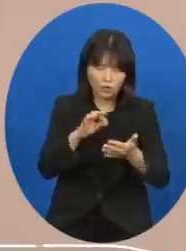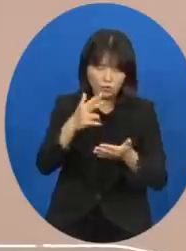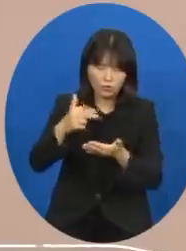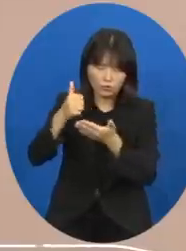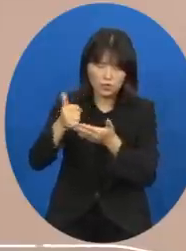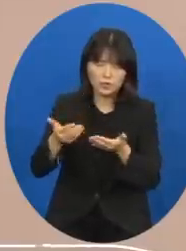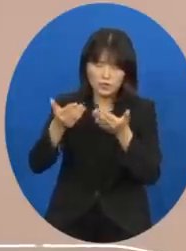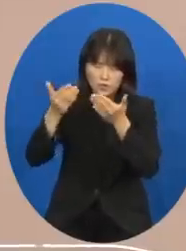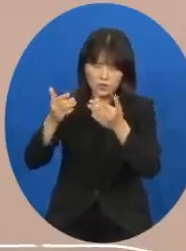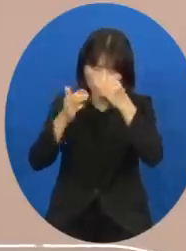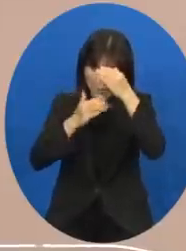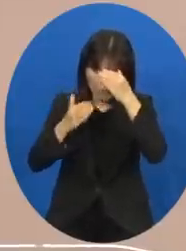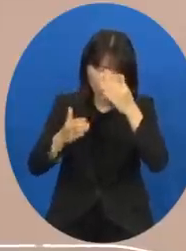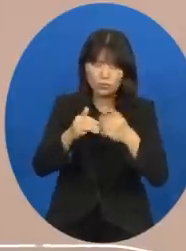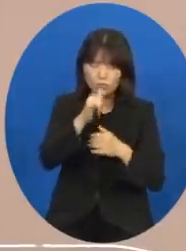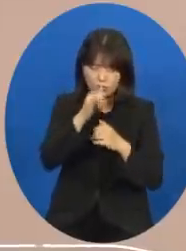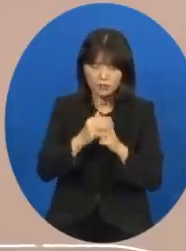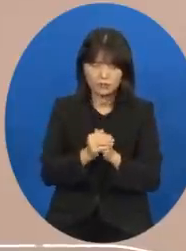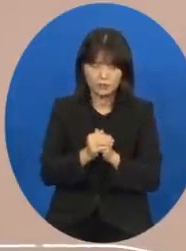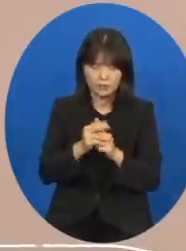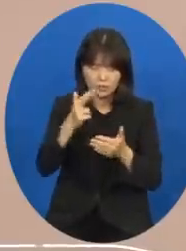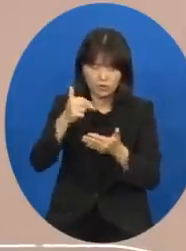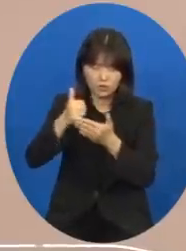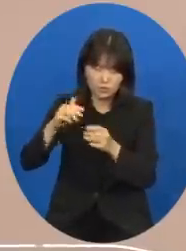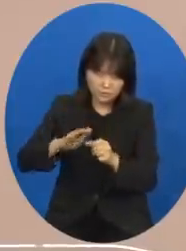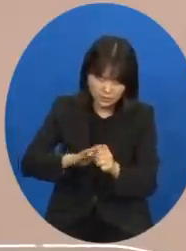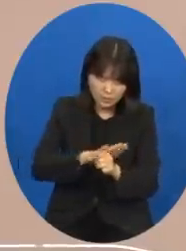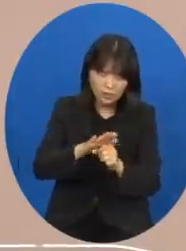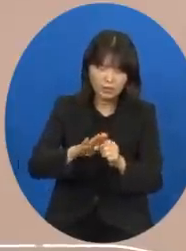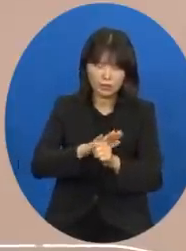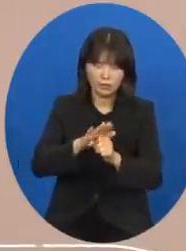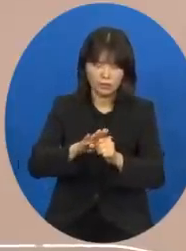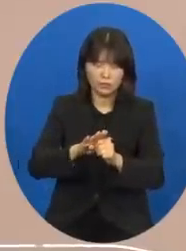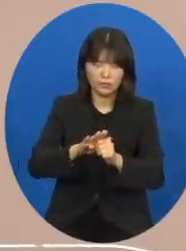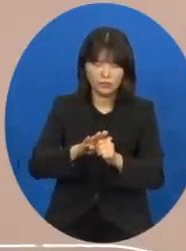드리는 성도들이 있습니다. 주님을 사랑하며